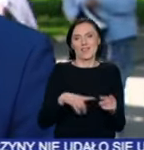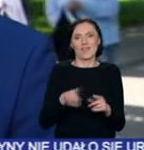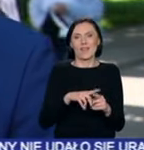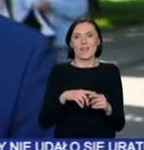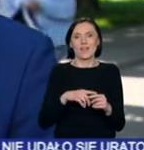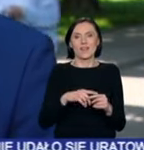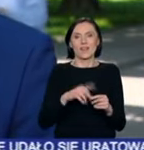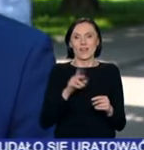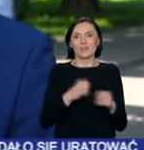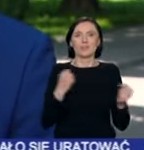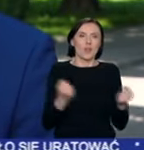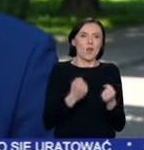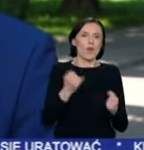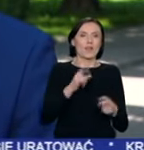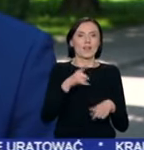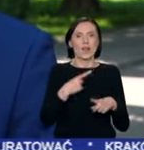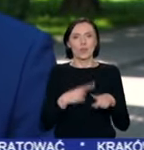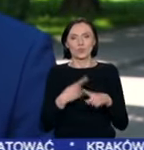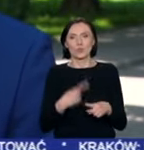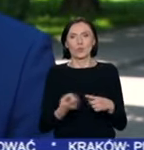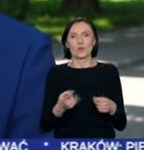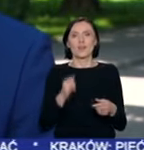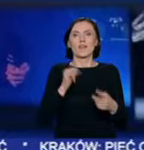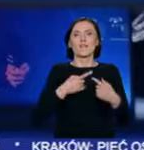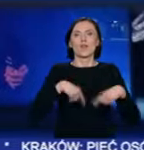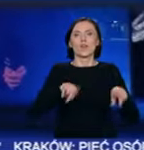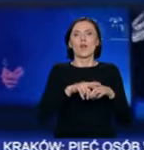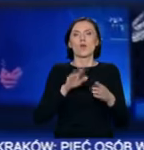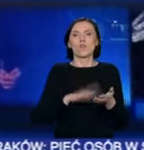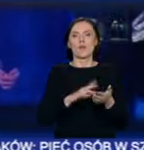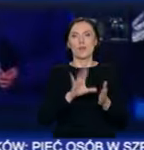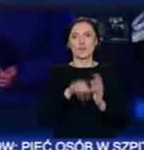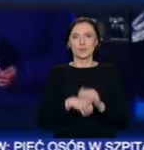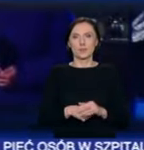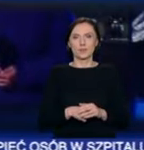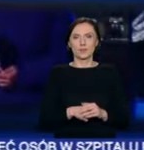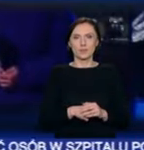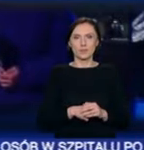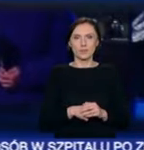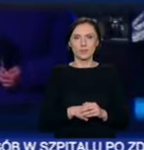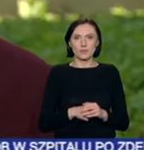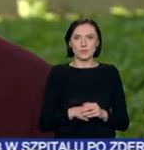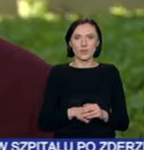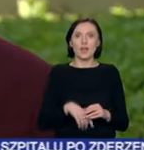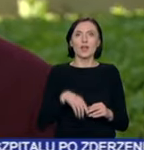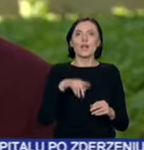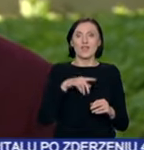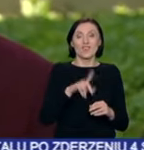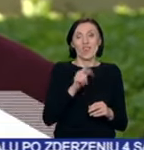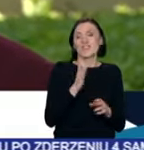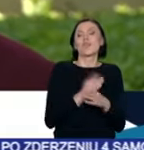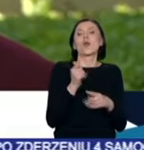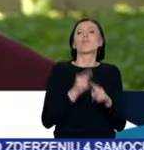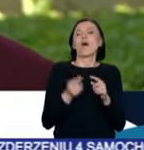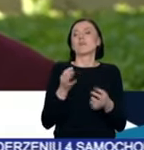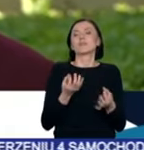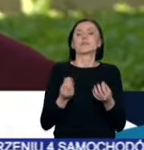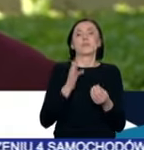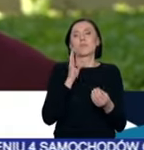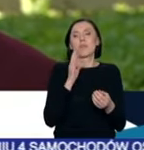pozycji funkcjonowania i spółki, i realizacji uchwał Rady Miasta. To jest tylko ruch pozorowany, ale nadal bardzo spore pieniądze będą wydawane i